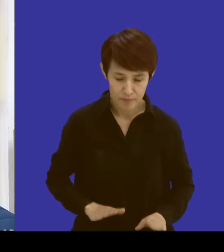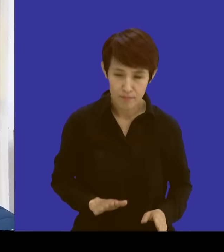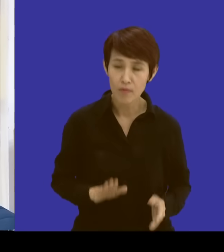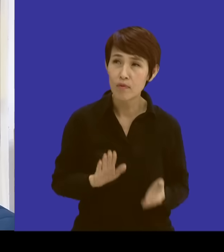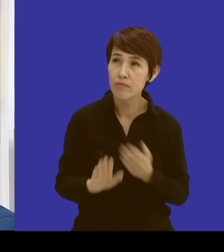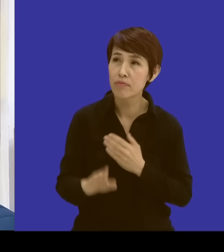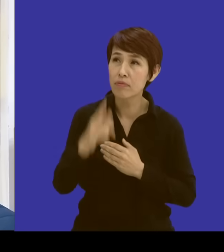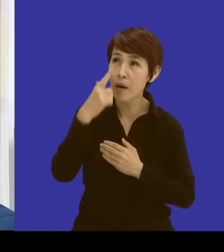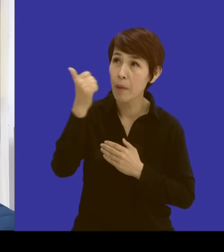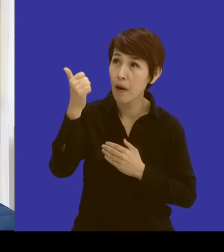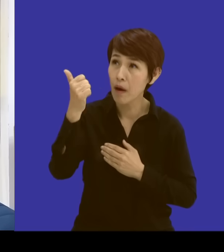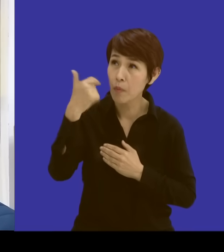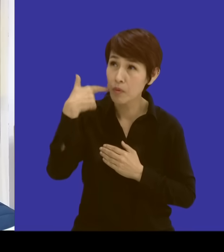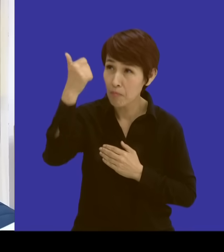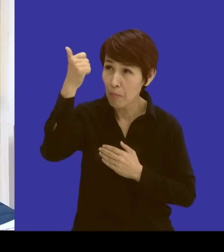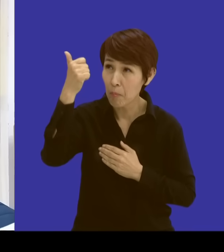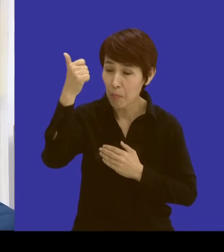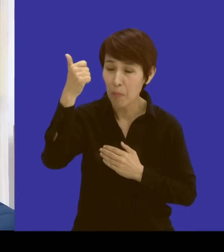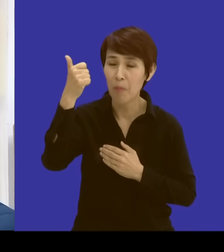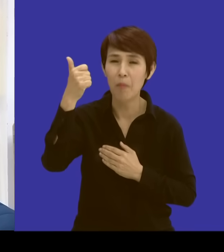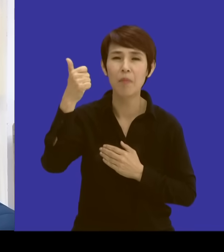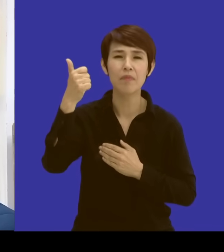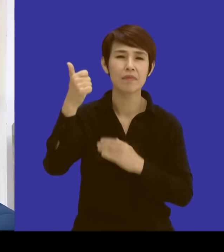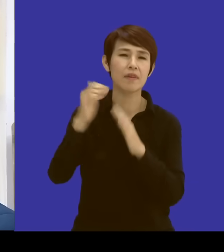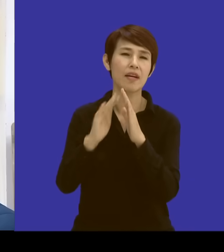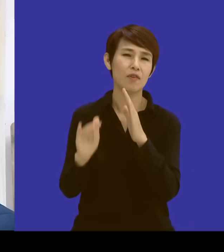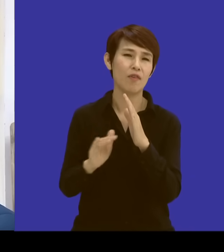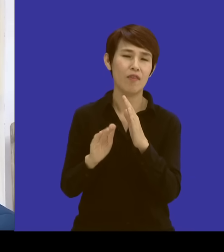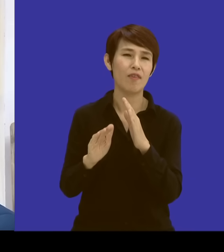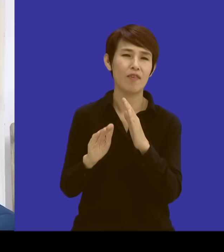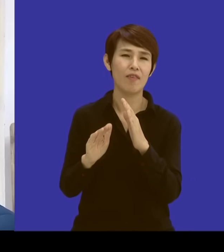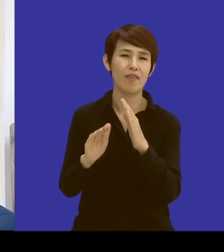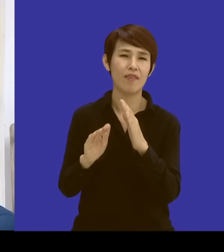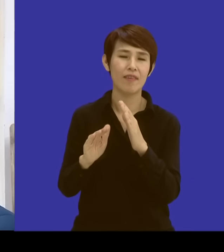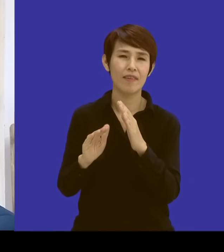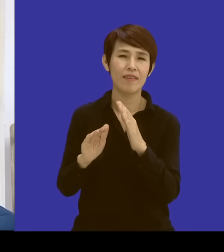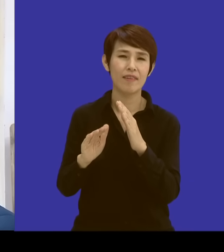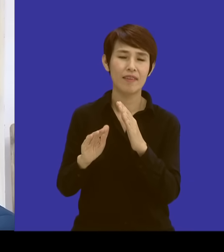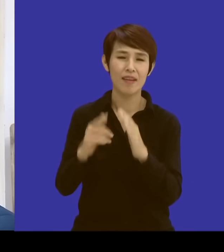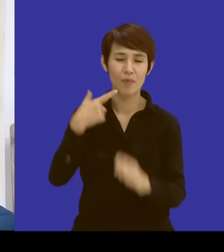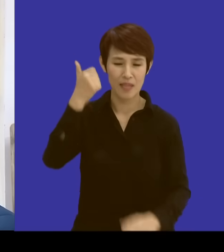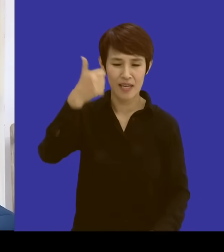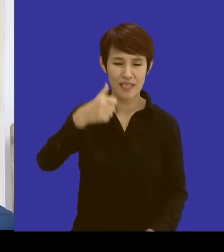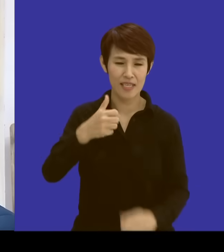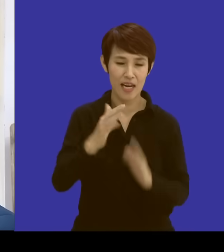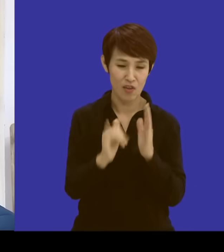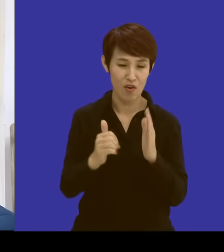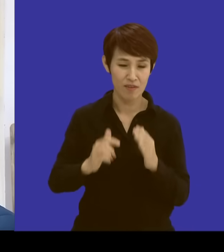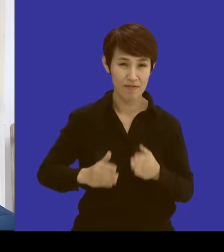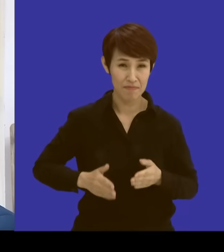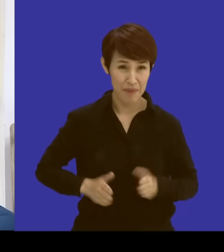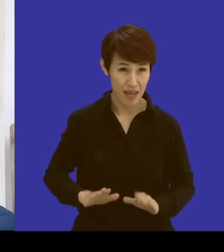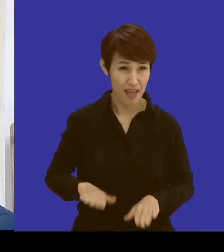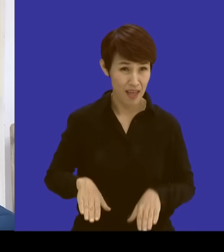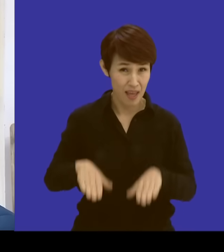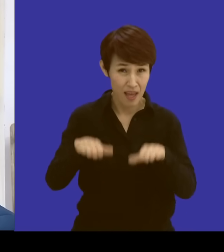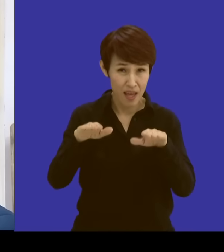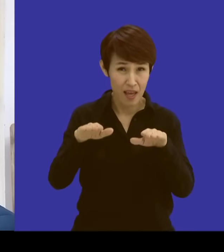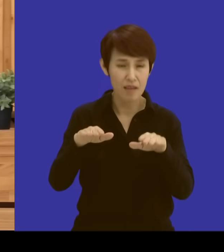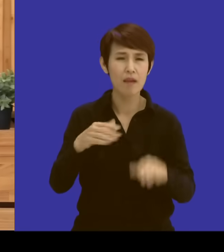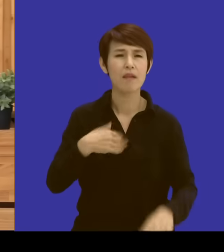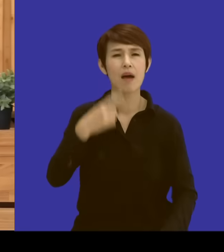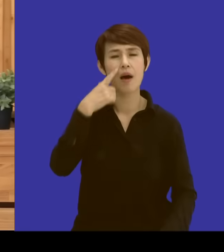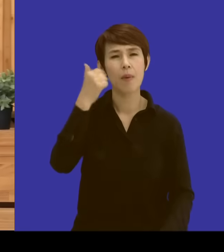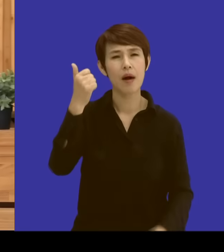목사님이시고 예. 또 뭐 목사의 가정에 태어났다고 해서 다 그렇게 생각하진 않을 텐데 네. 저는 아버님이 늦게